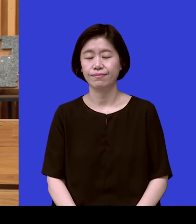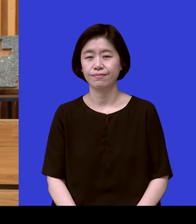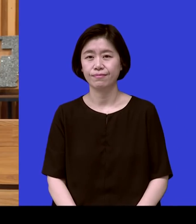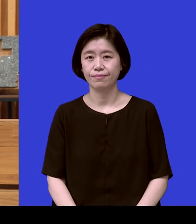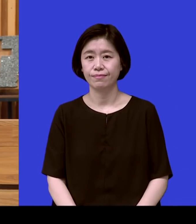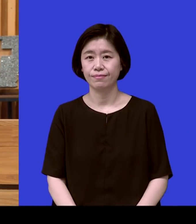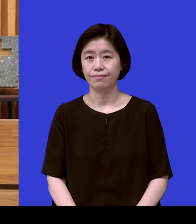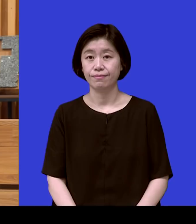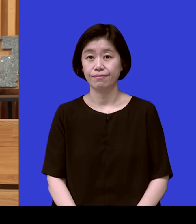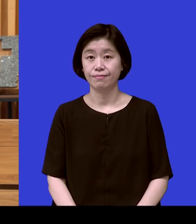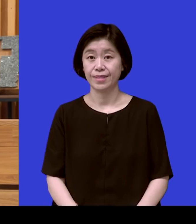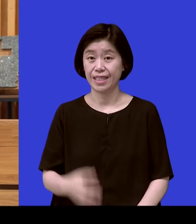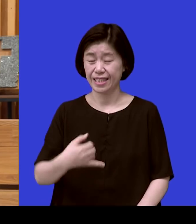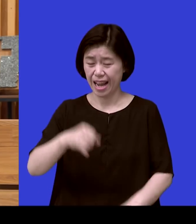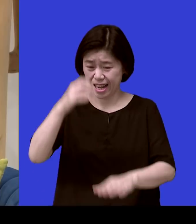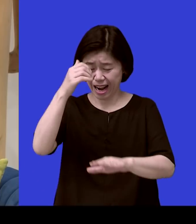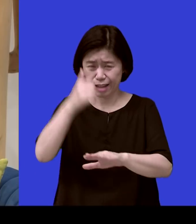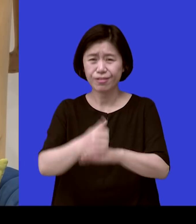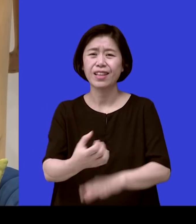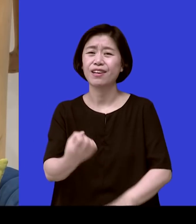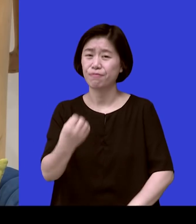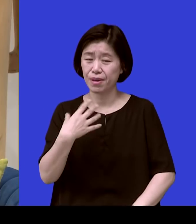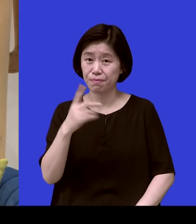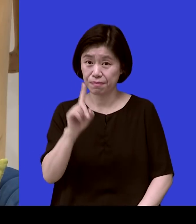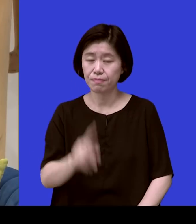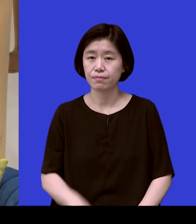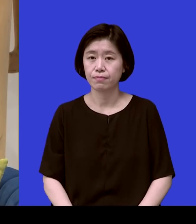그랬더니 이 아이가 나중에 한 얘기가